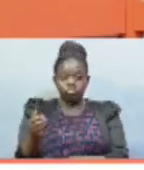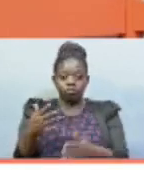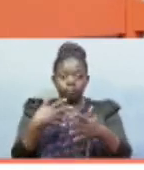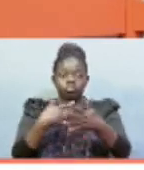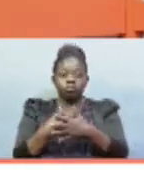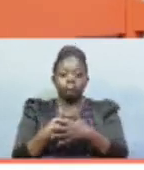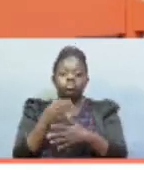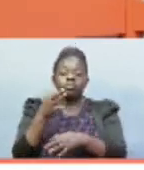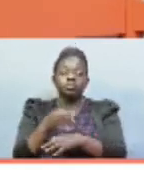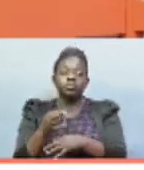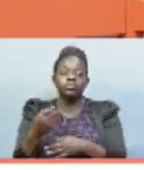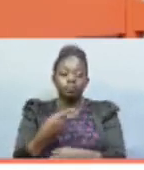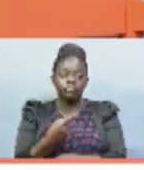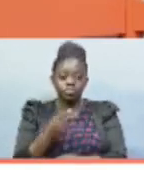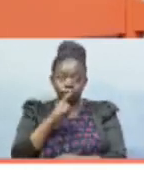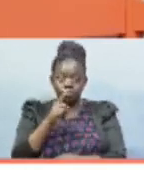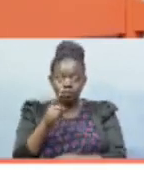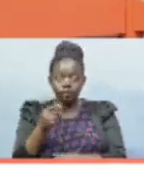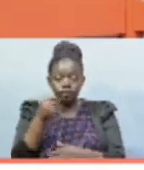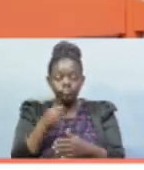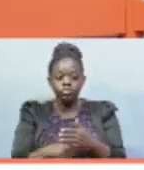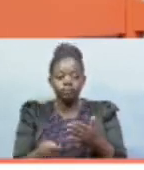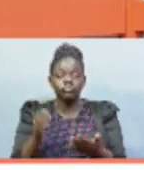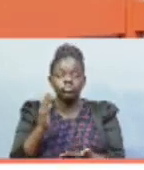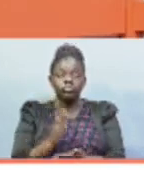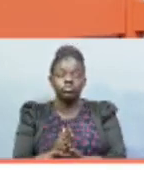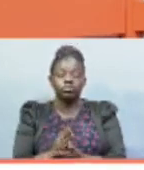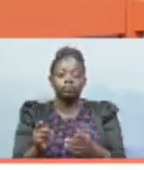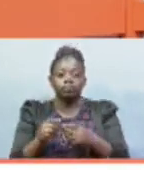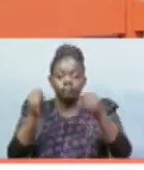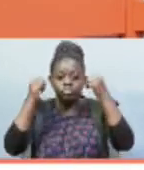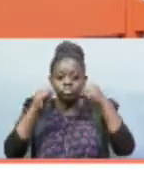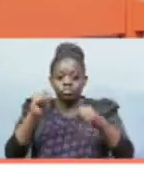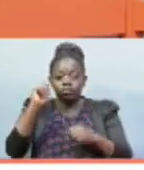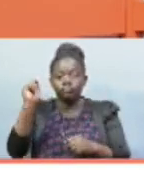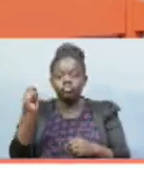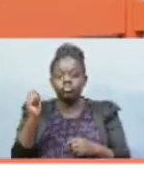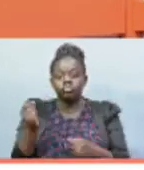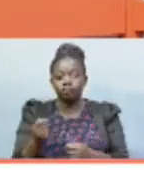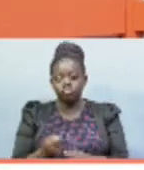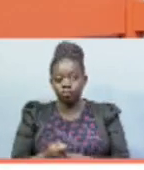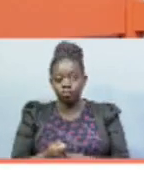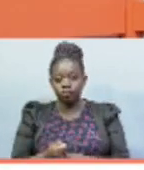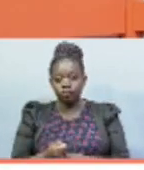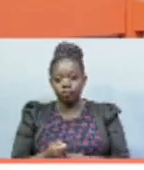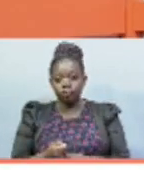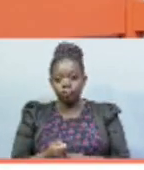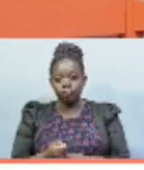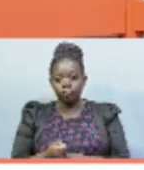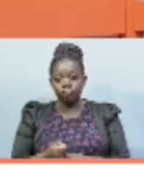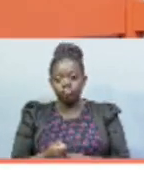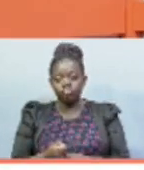lwa bufere. Lukwago alagedde omusolo ku taxi guyimirizibwe songa ne president wa Kenya Uhuru Kenyatta awanze